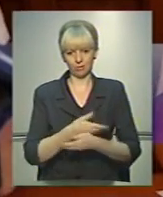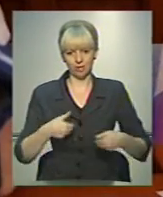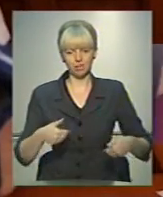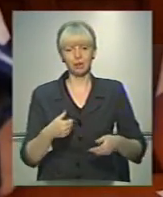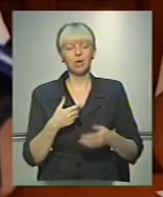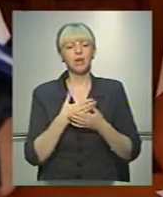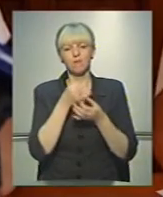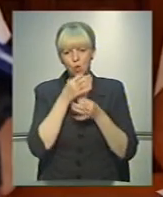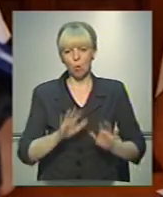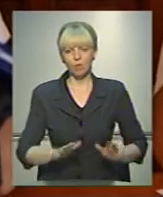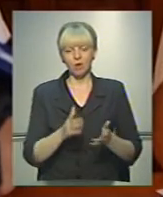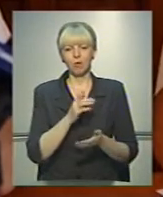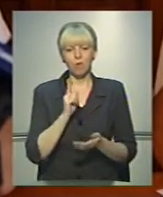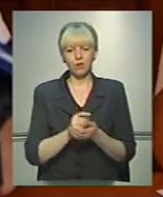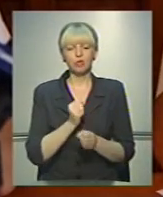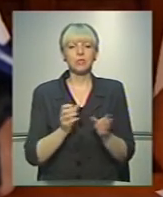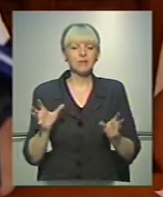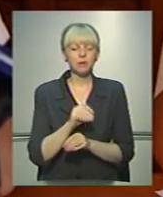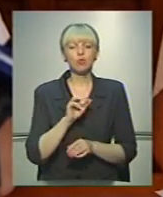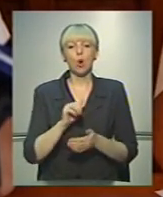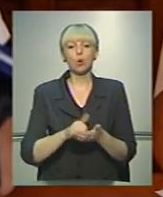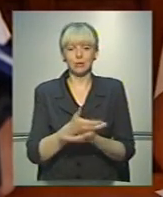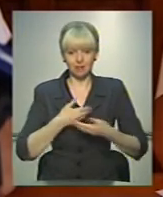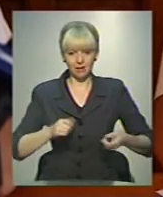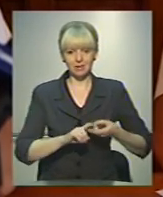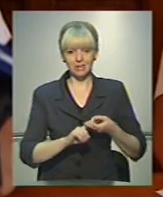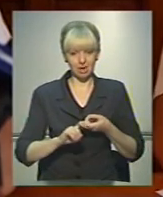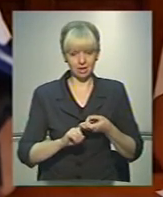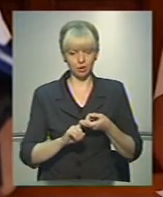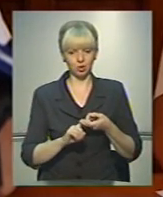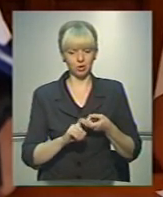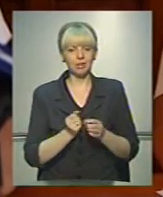ми в будь-якому випадку маємо зробити все, що від нас залежить, для того, щоб